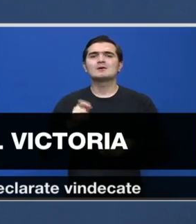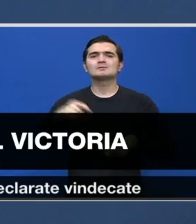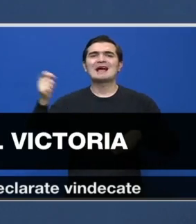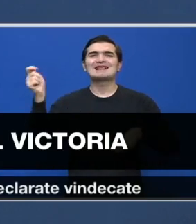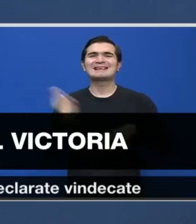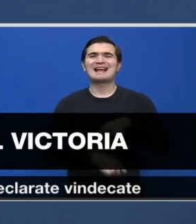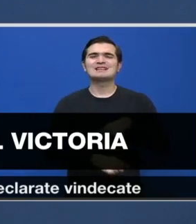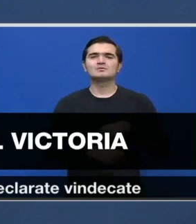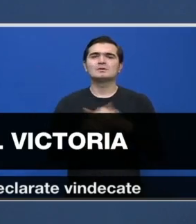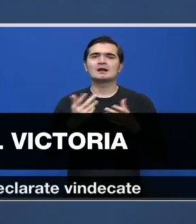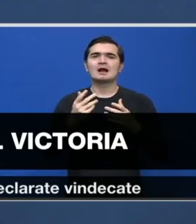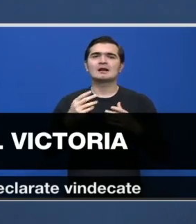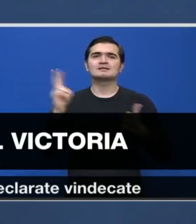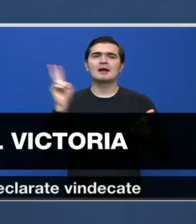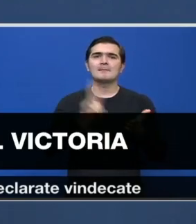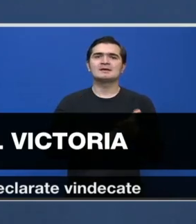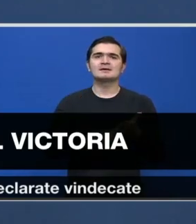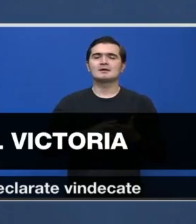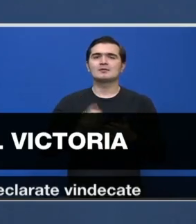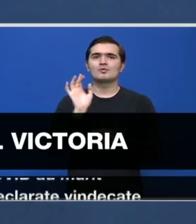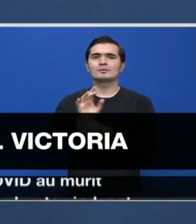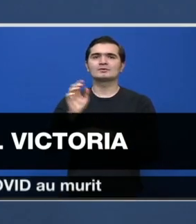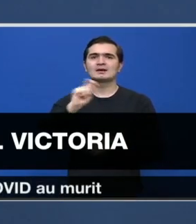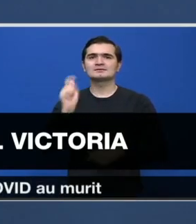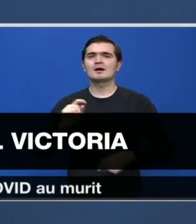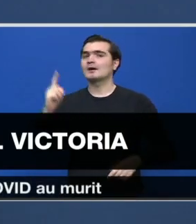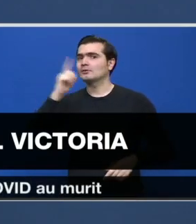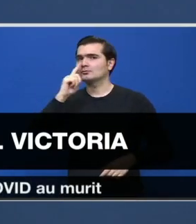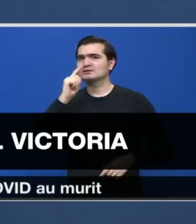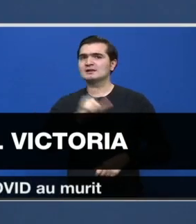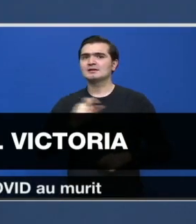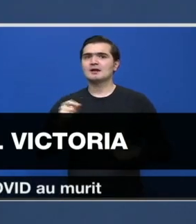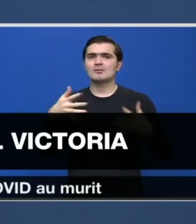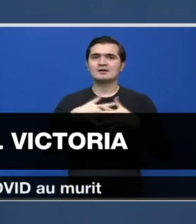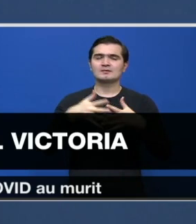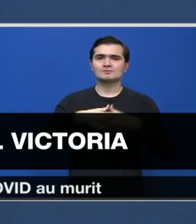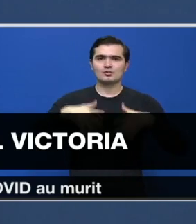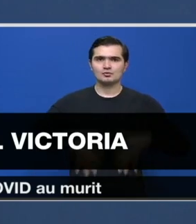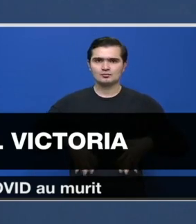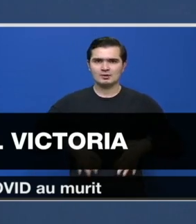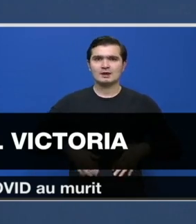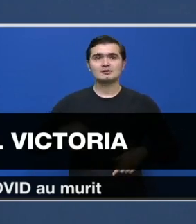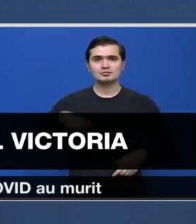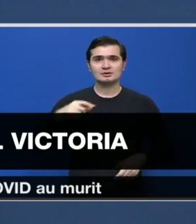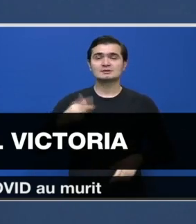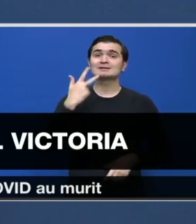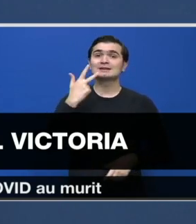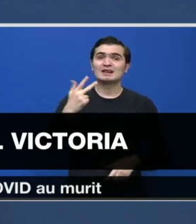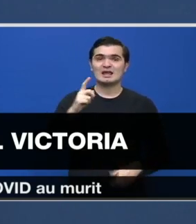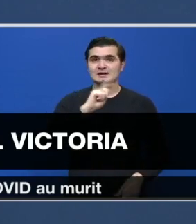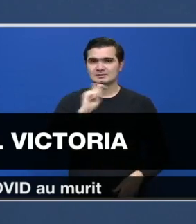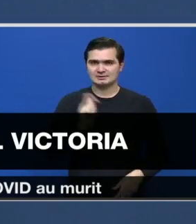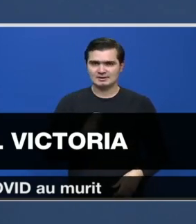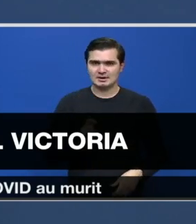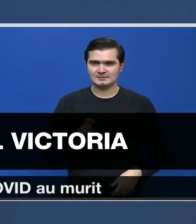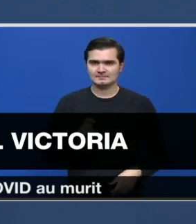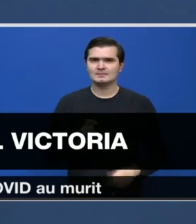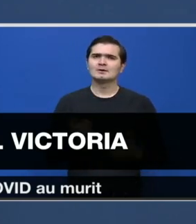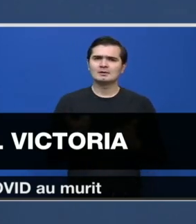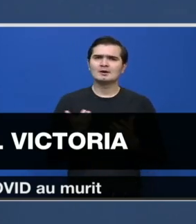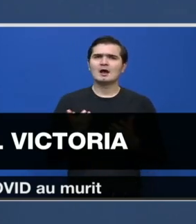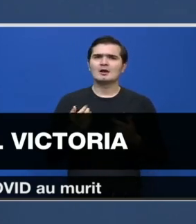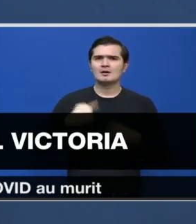aplicate Federației Ruse din cauza războiului din Ucraina, și sunt aici trei țări care, pe care